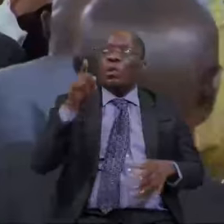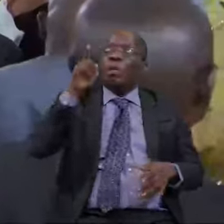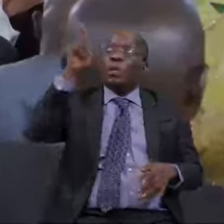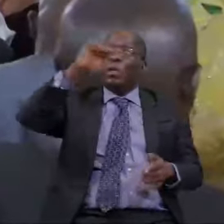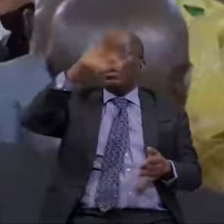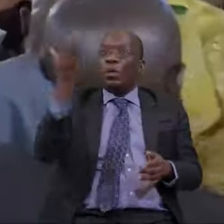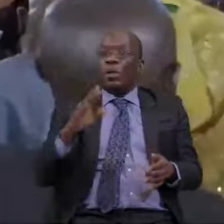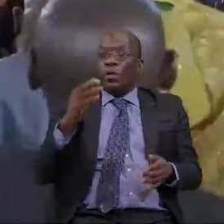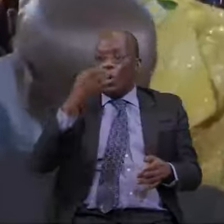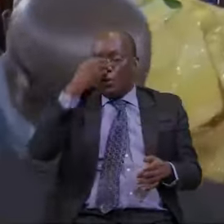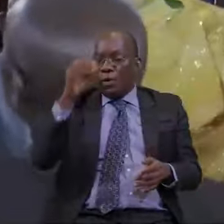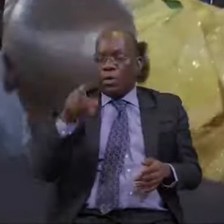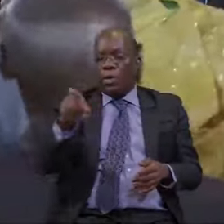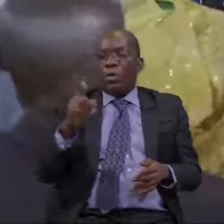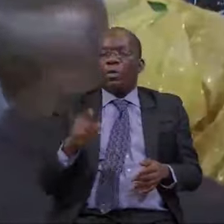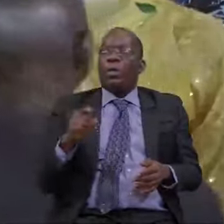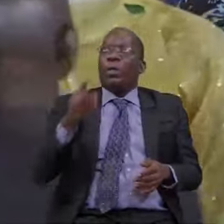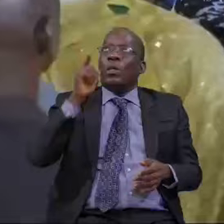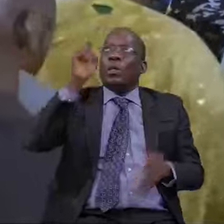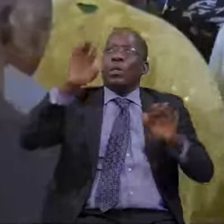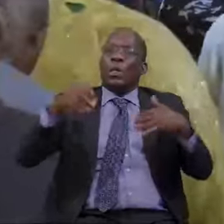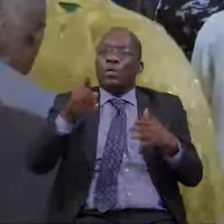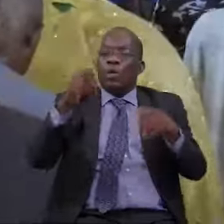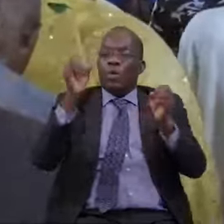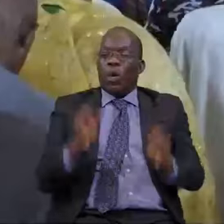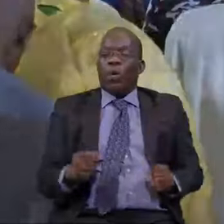délaisser, il sera